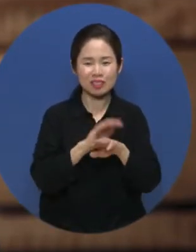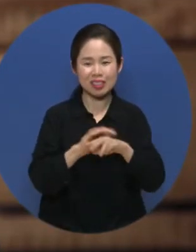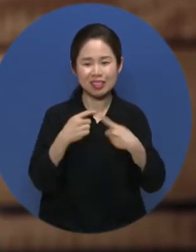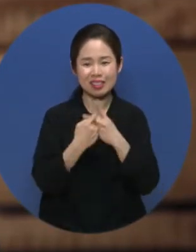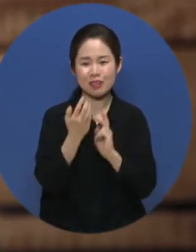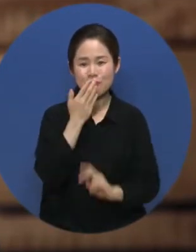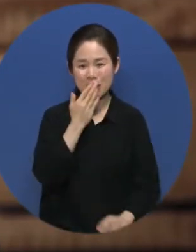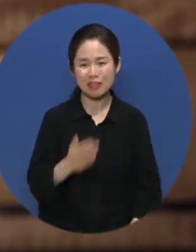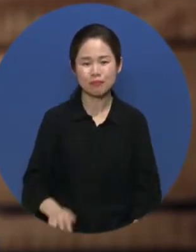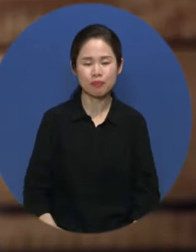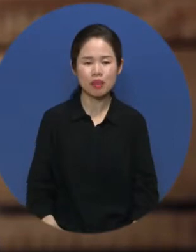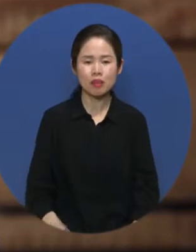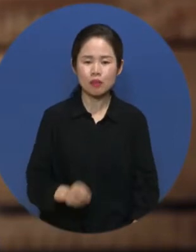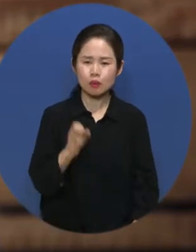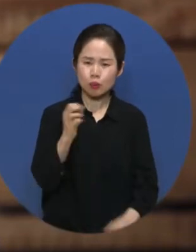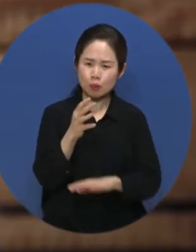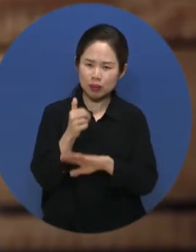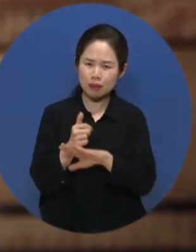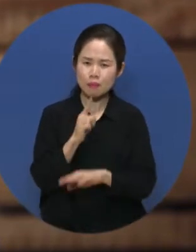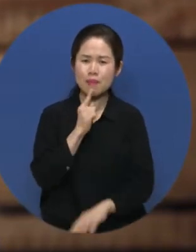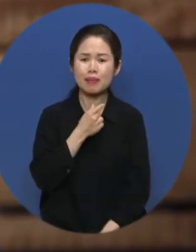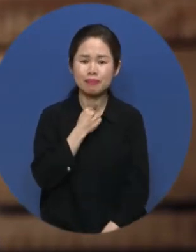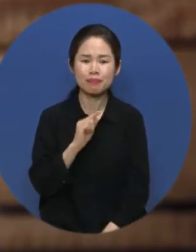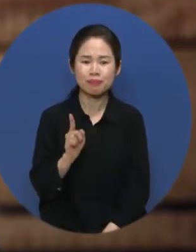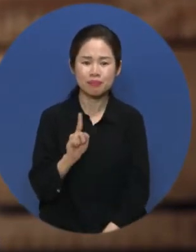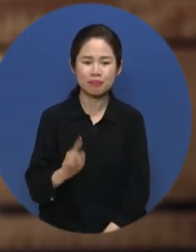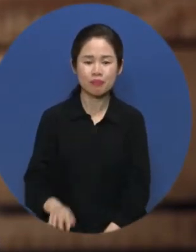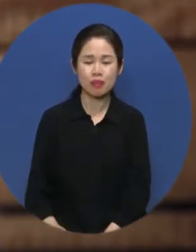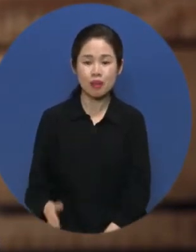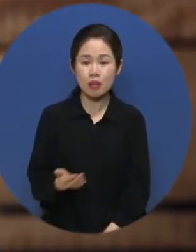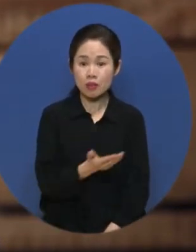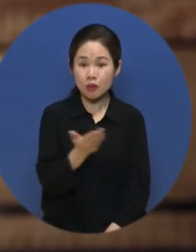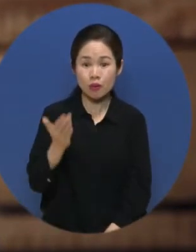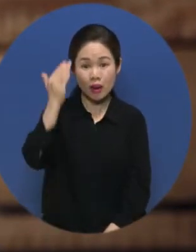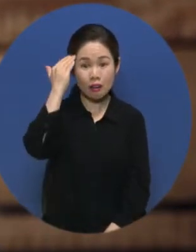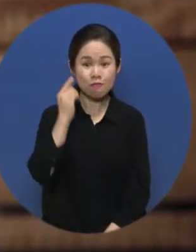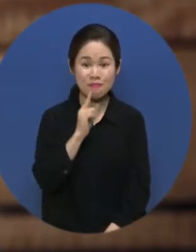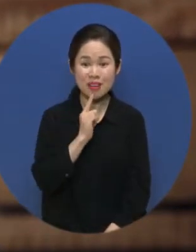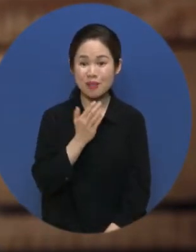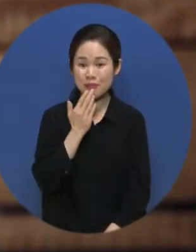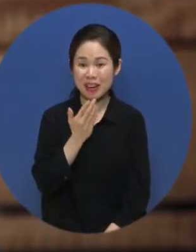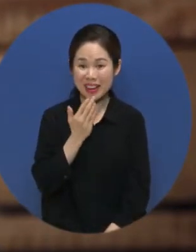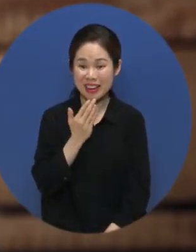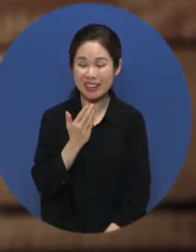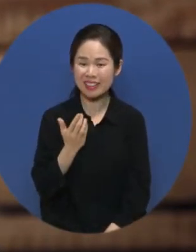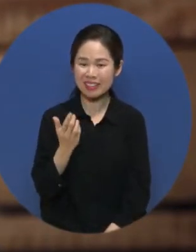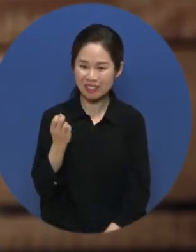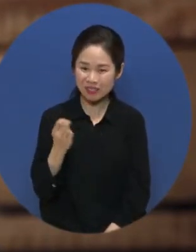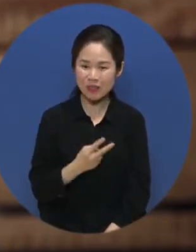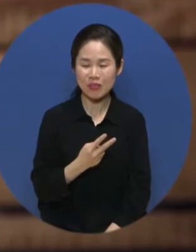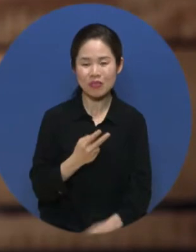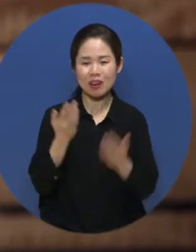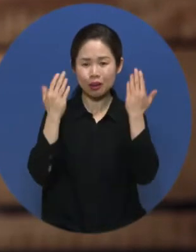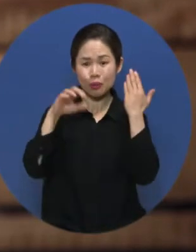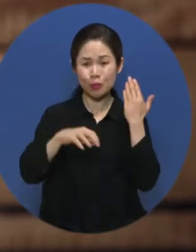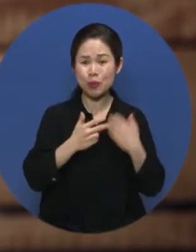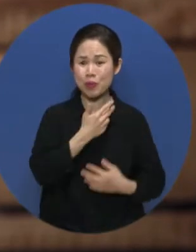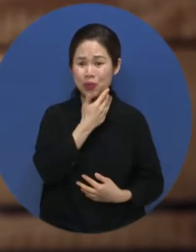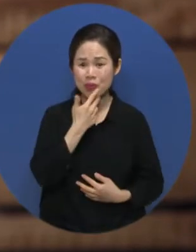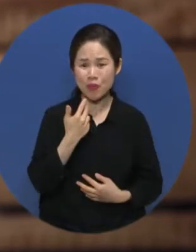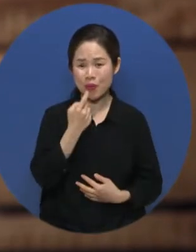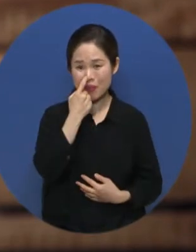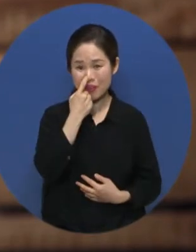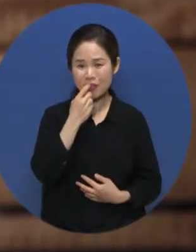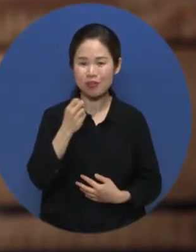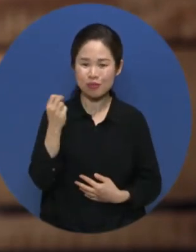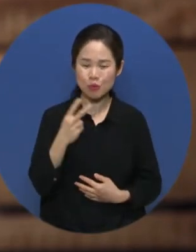마지막으로 꼭 이야기를 하고 싶은 게 있어요. 여러분들은 우리말을 할 줄 아시죠? 전부 다. 그리고 학교에서부터 영어를 배우고 또 좀